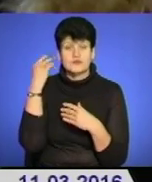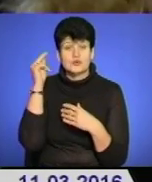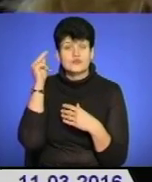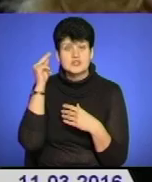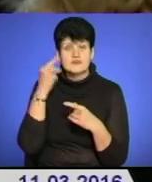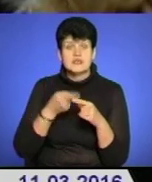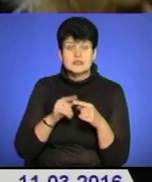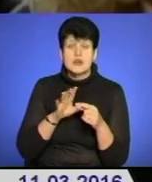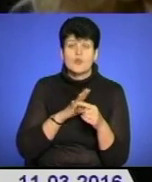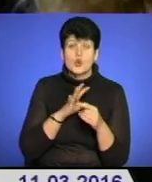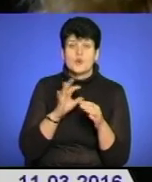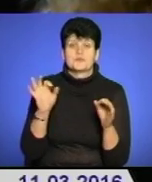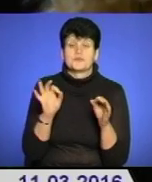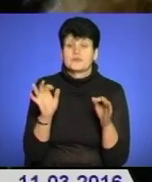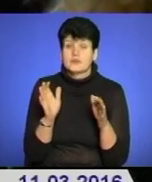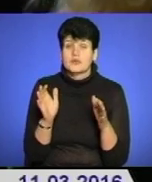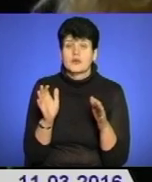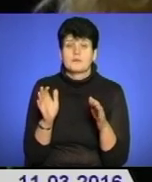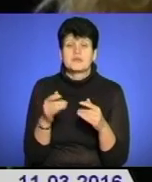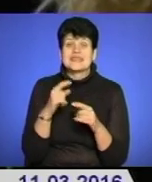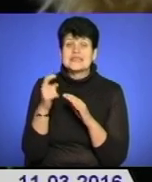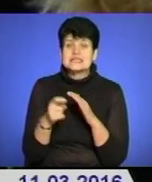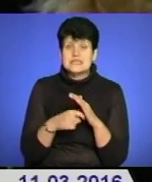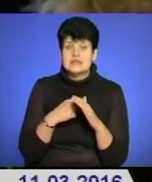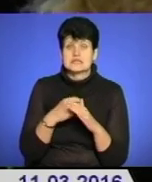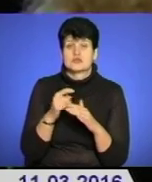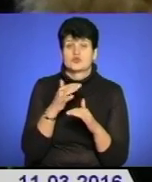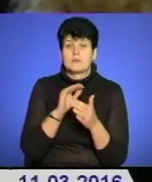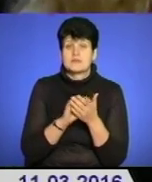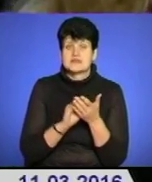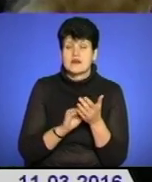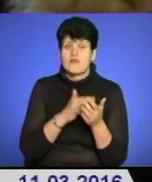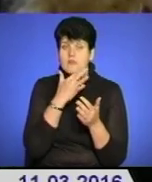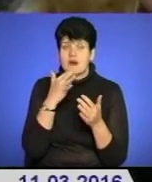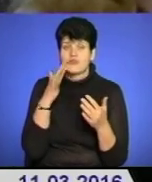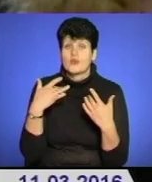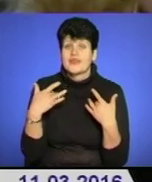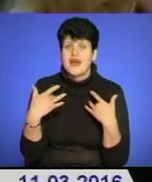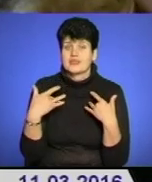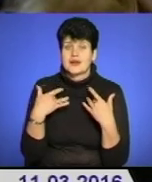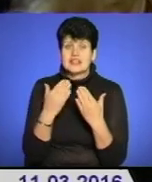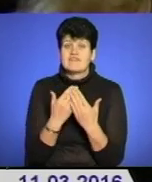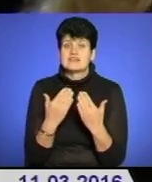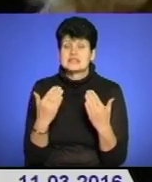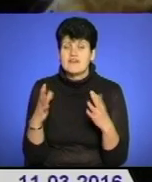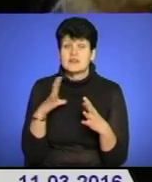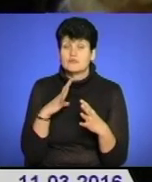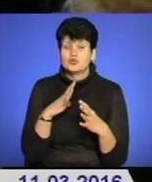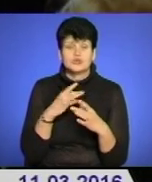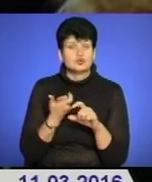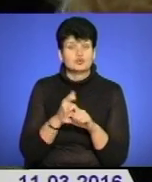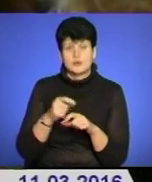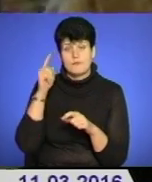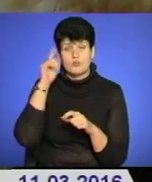музика. Ми дізналися, що він писав дуже багато театральних п'єс, вистав, які були дуже популярні в